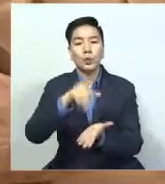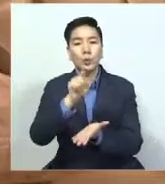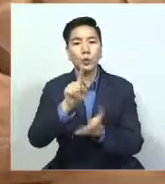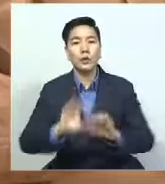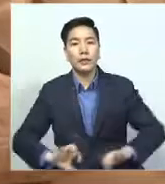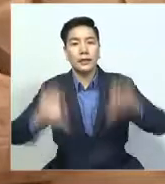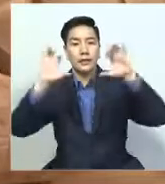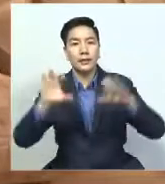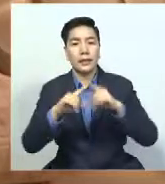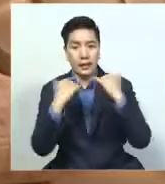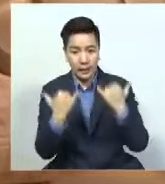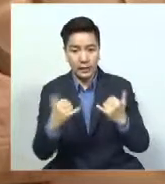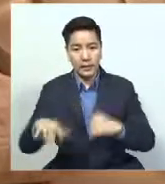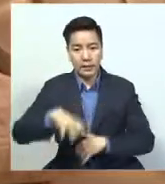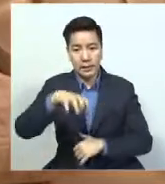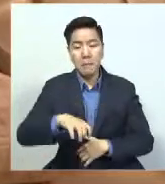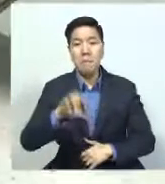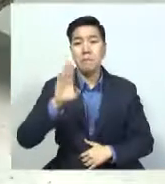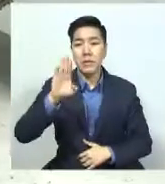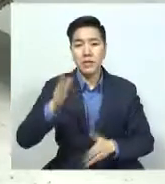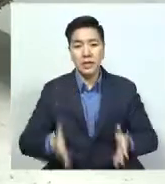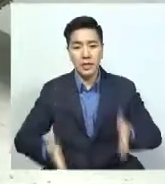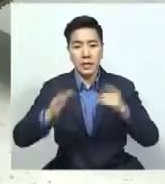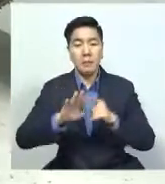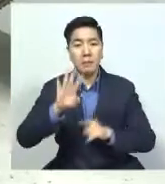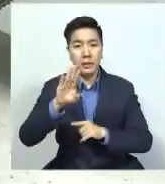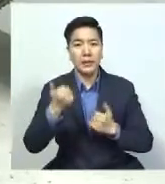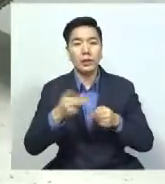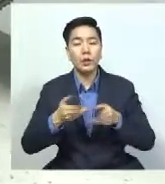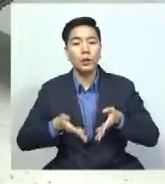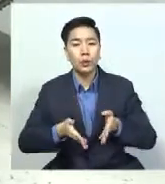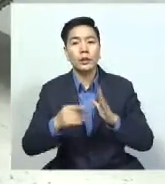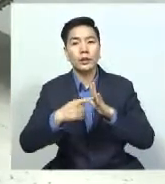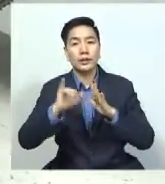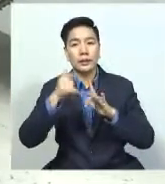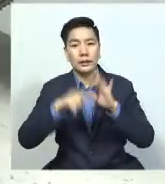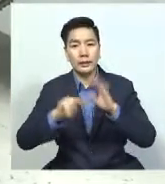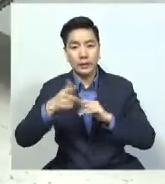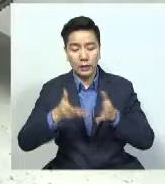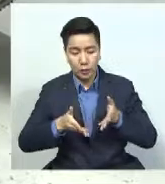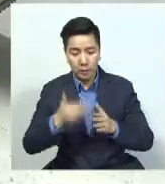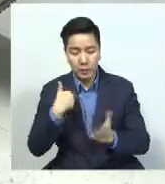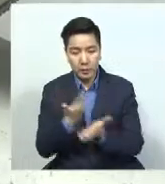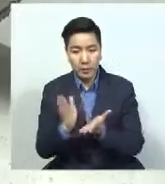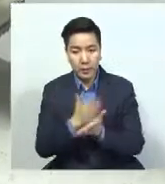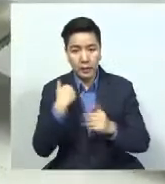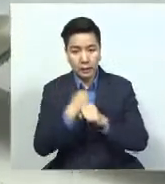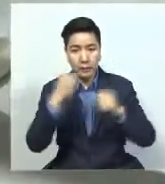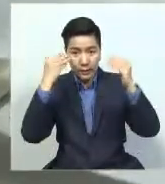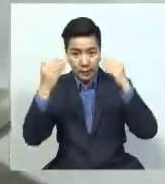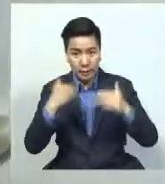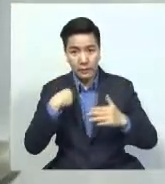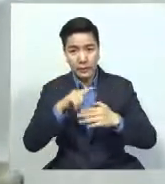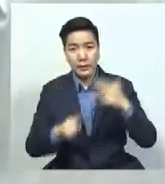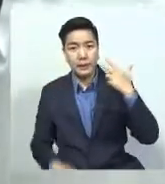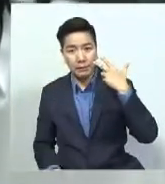ารรัฐประศาสนภักดีอาคาร B ศูนย์ราชการเฉลิมพระเกียรติถนนแจ้งวัฒนะค่ะในงานเนี่ยเขาแบ่งกิจกรรมออกเป็น3โ